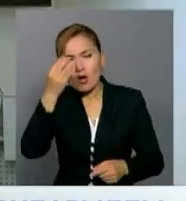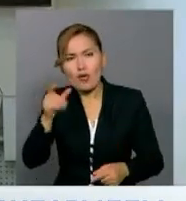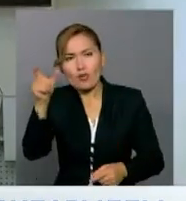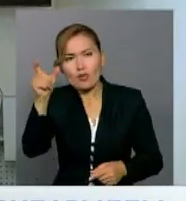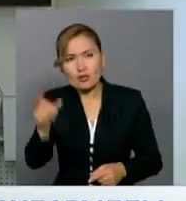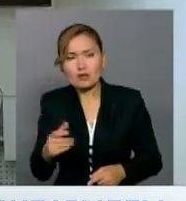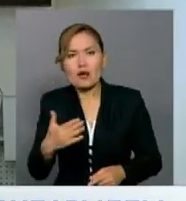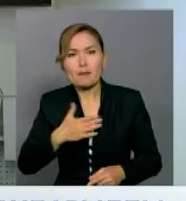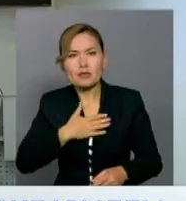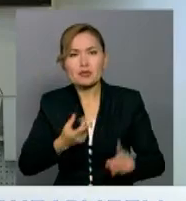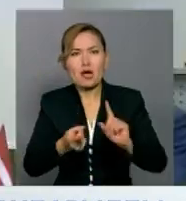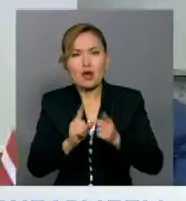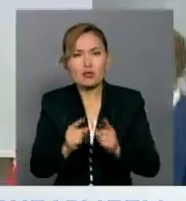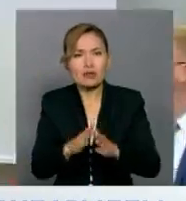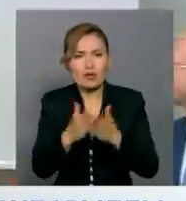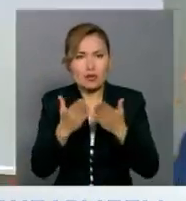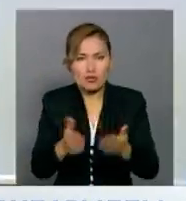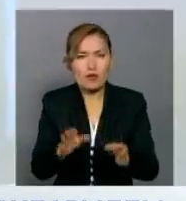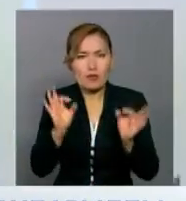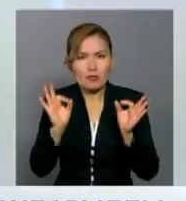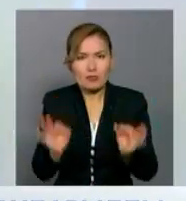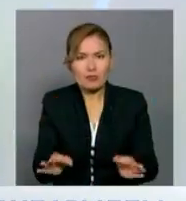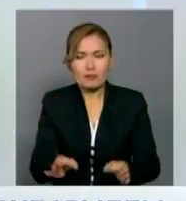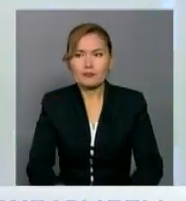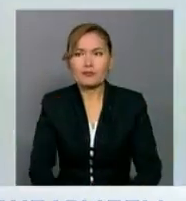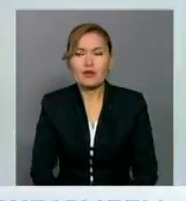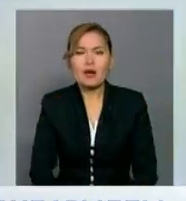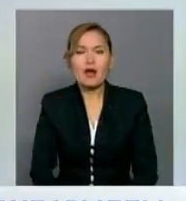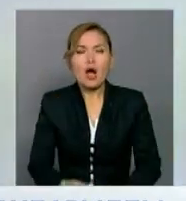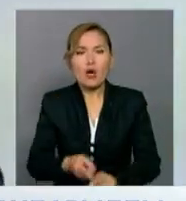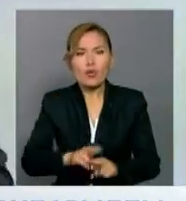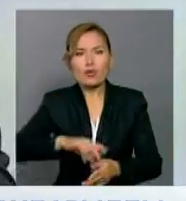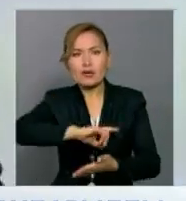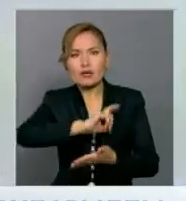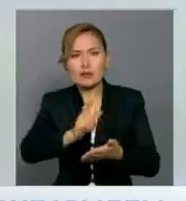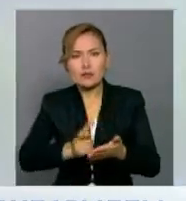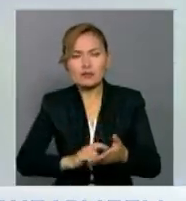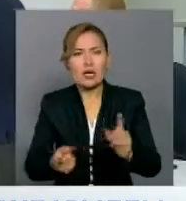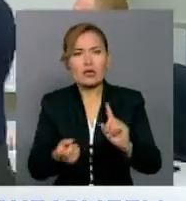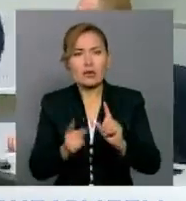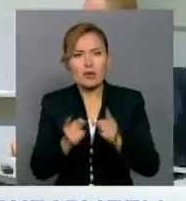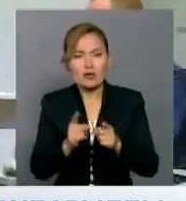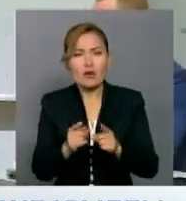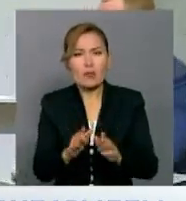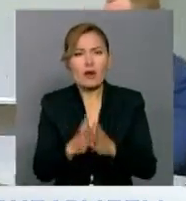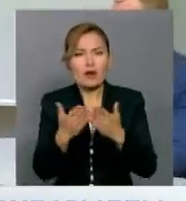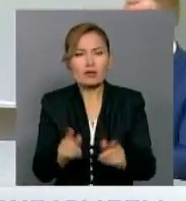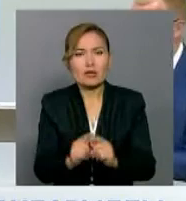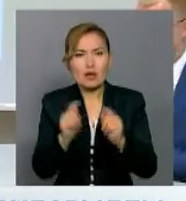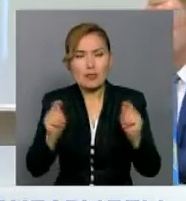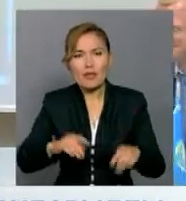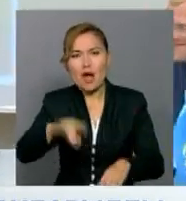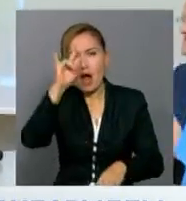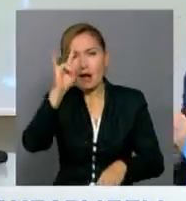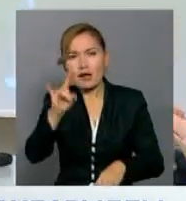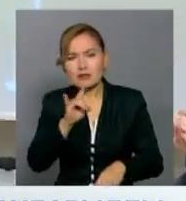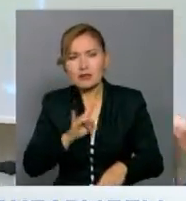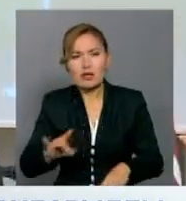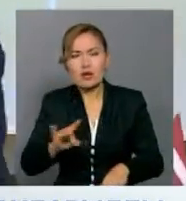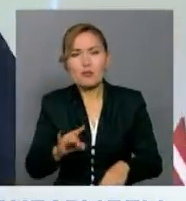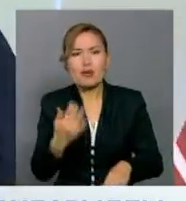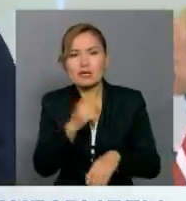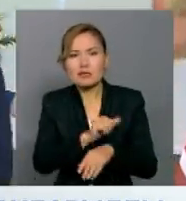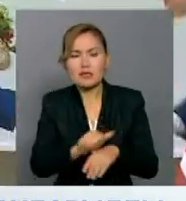тіліне аударуды жөн көрдік. Қара сөздердің латыш тіліне аударылып, жұртшылыққа кеңінен таныстырылуына Қазақстанның сыртқы істер министрлігі мен Балтық